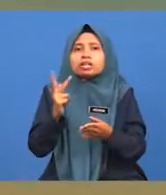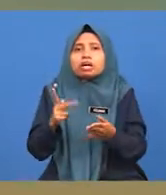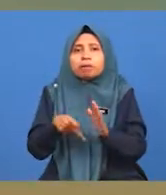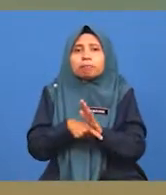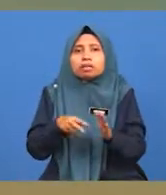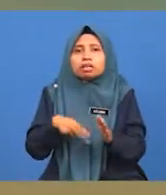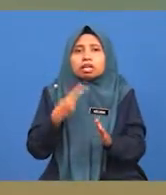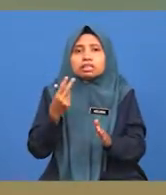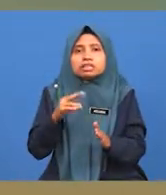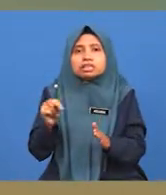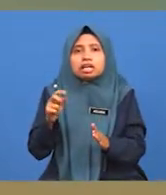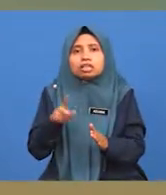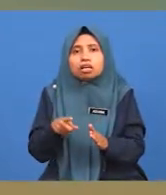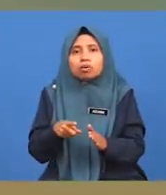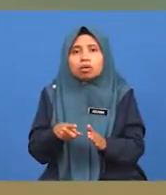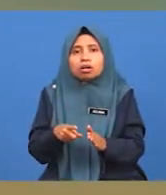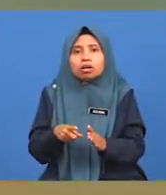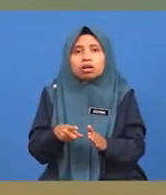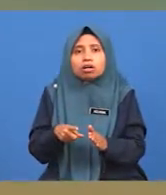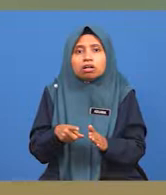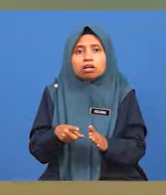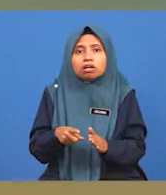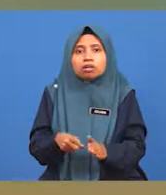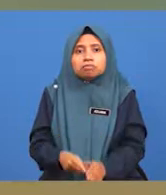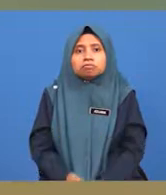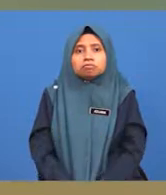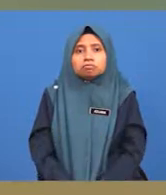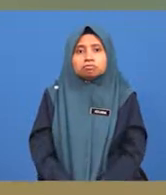Bagaimanakah perasaan awak?